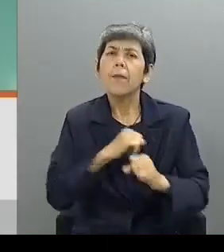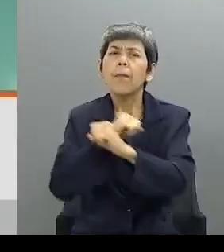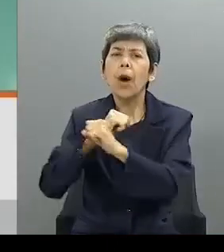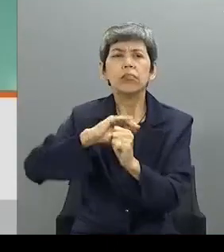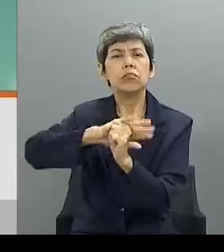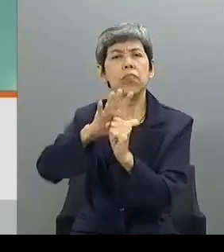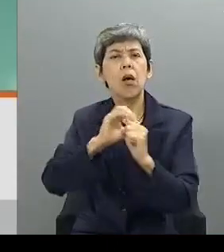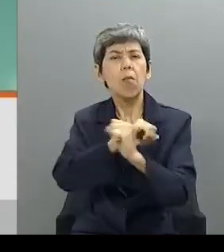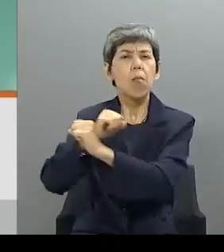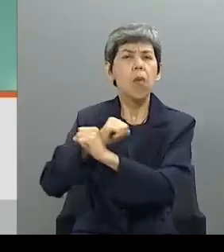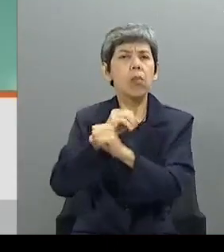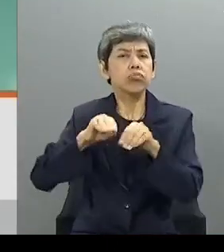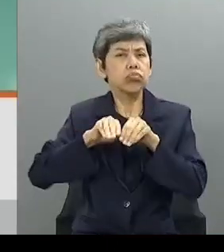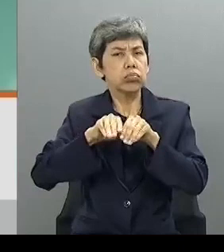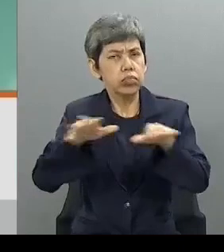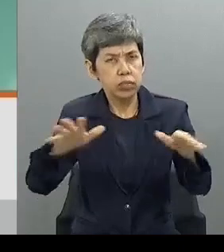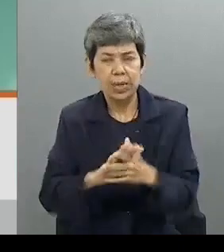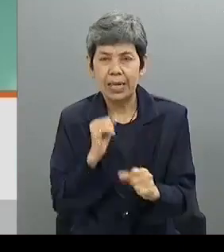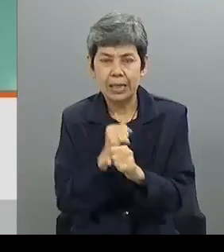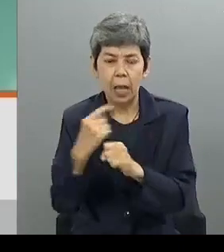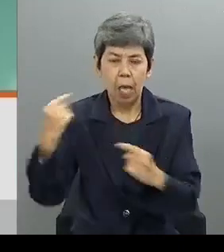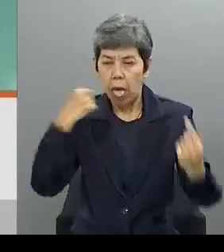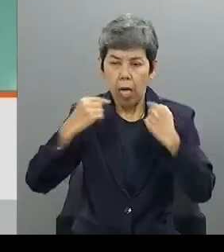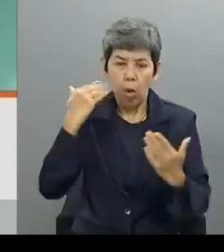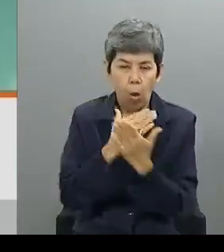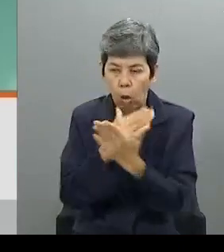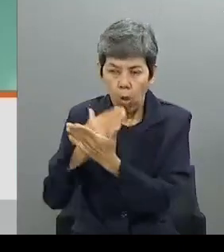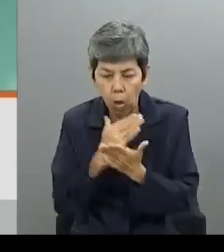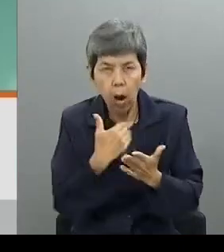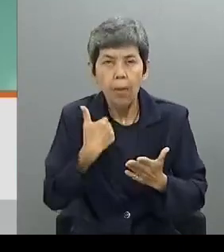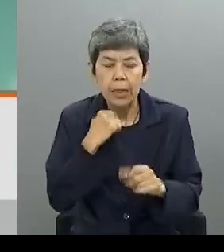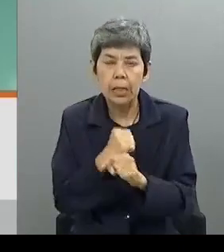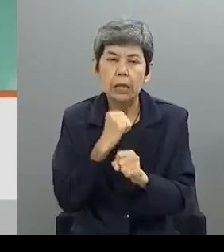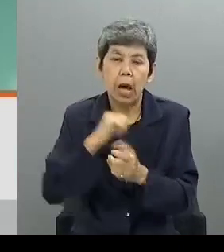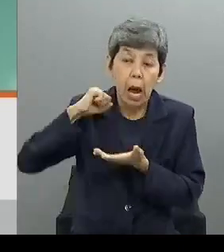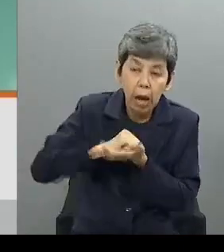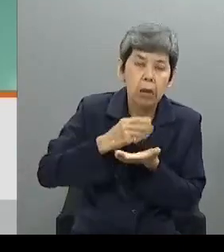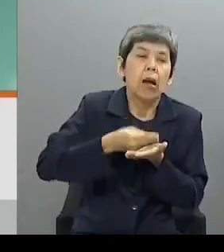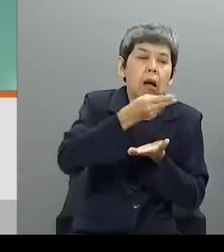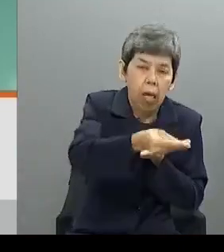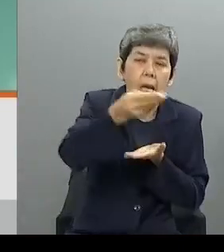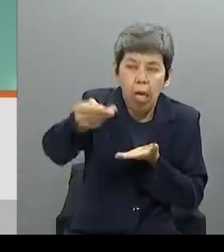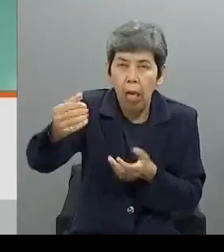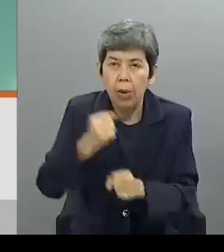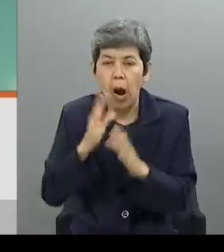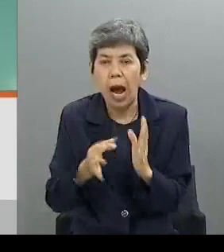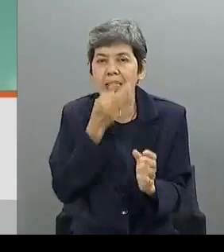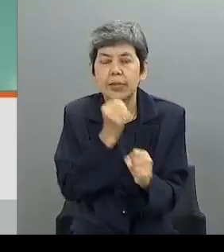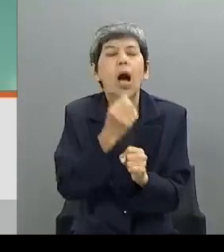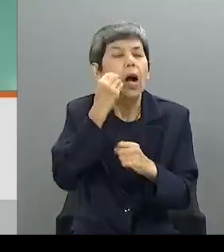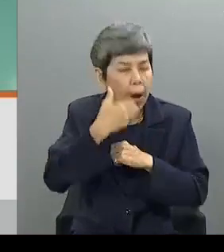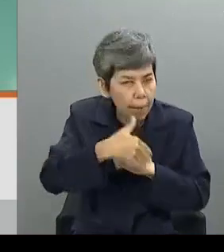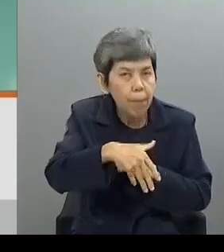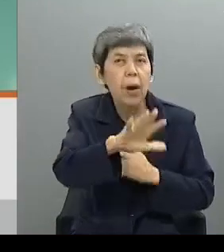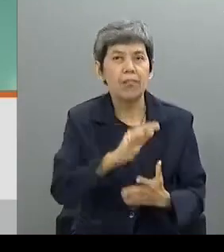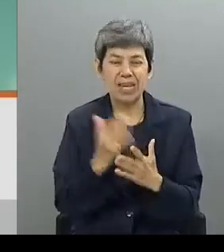ชื้องานทุกอย่างก็ถูกยกเลิกต้องคืนเงินมัดจำลูกจ้างก็ให้กลับบ้านแม้ที่ผ่านม